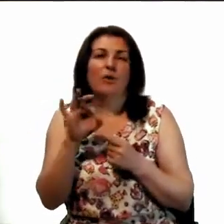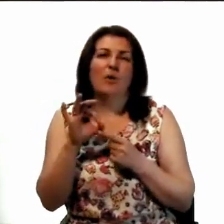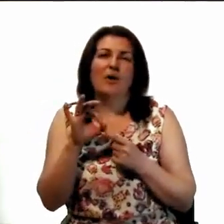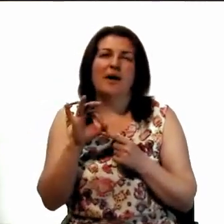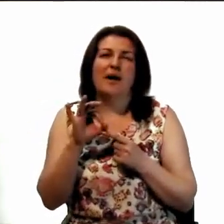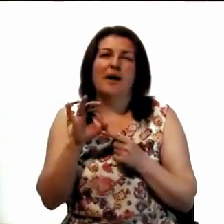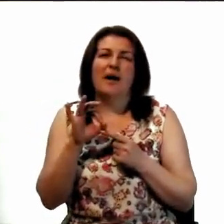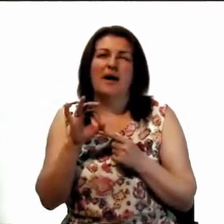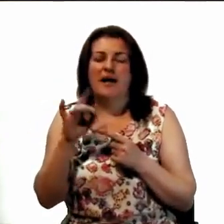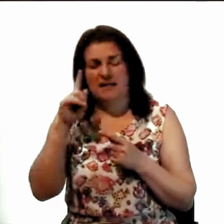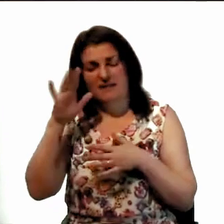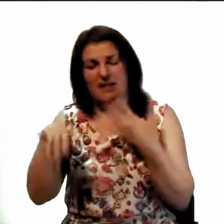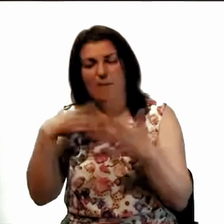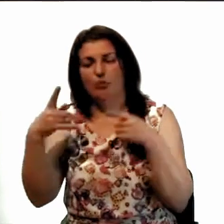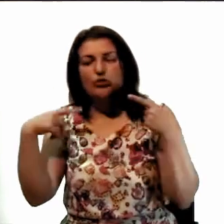заблудшей овце,